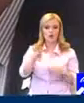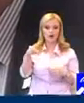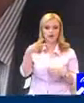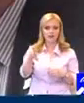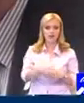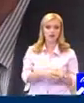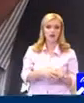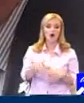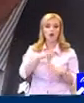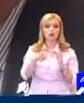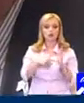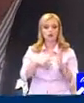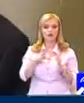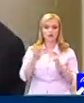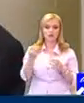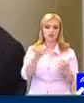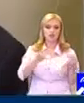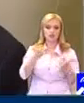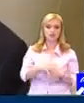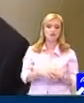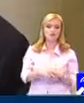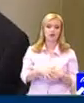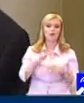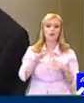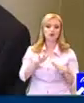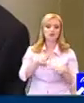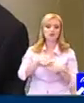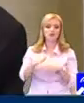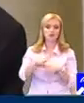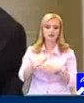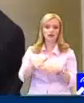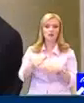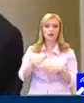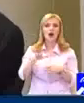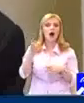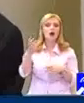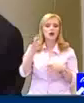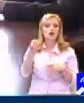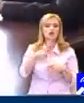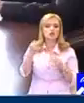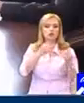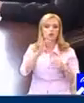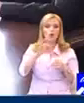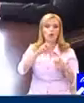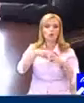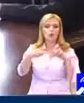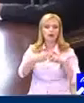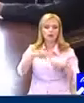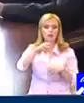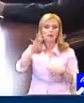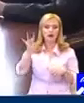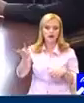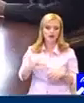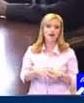euro. Un subiect aparte al discuțiilor l-a constituit procesul de reglementare transnistreană. Oficialii salutând rezultatele